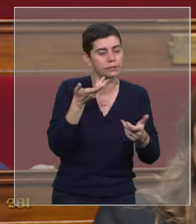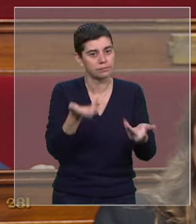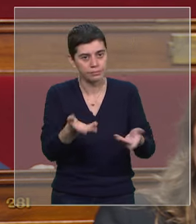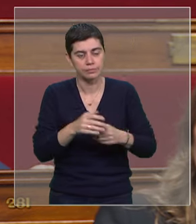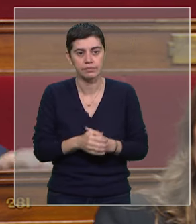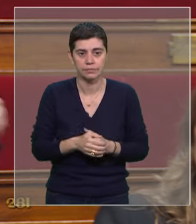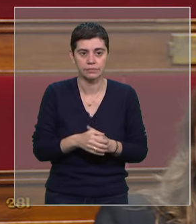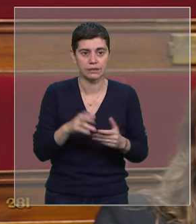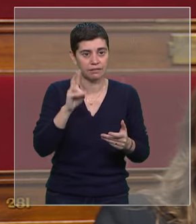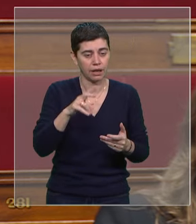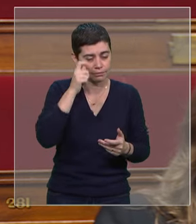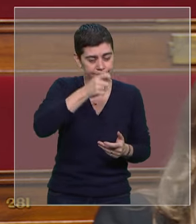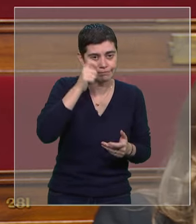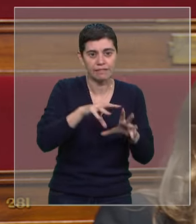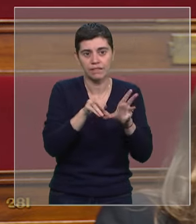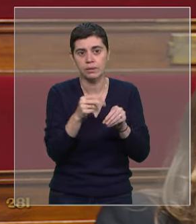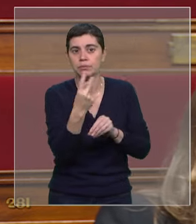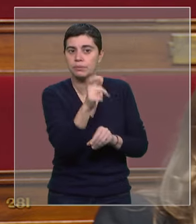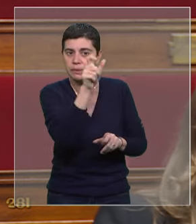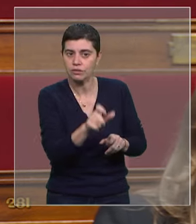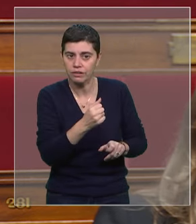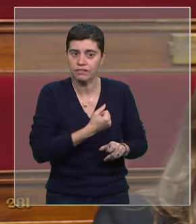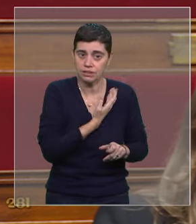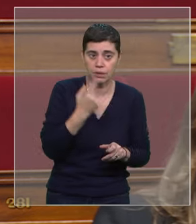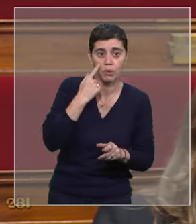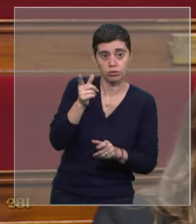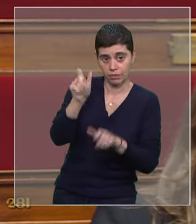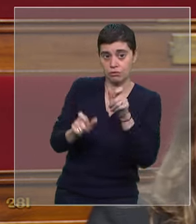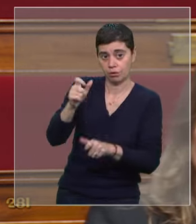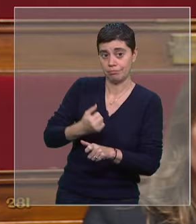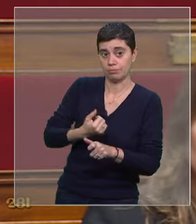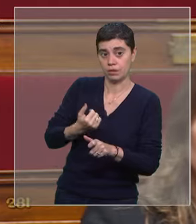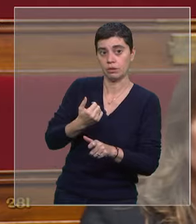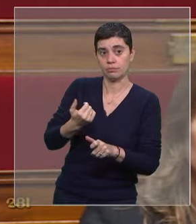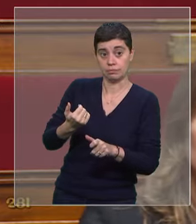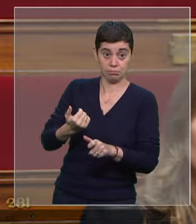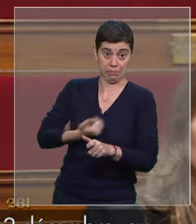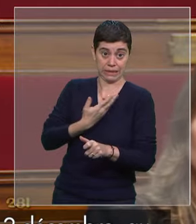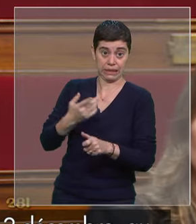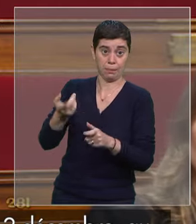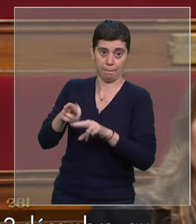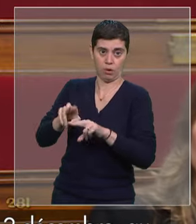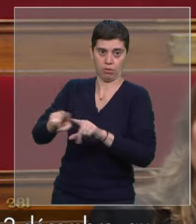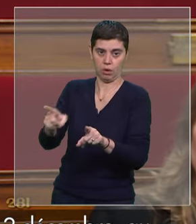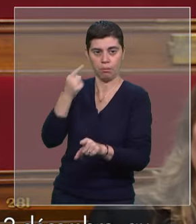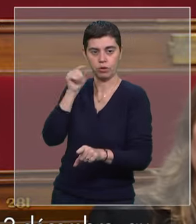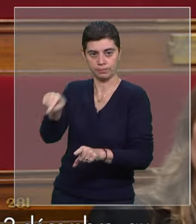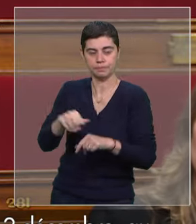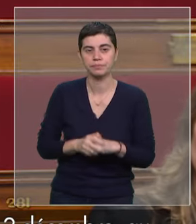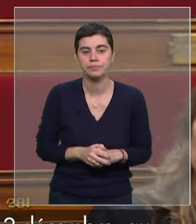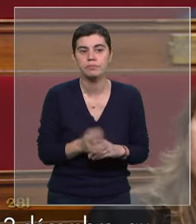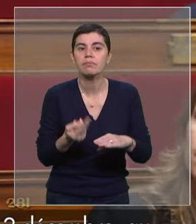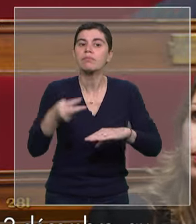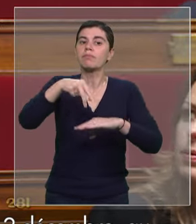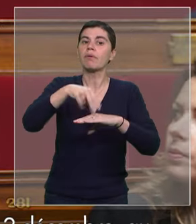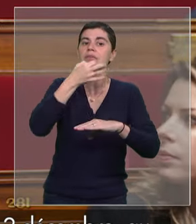Toutes mes condoléances à la famille de la victime et mes pensées aux blessés. Olivier Véran l'a exprimé au sujet de Crépol, ces